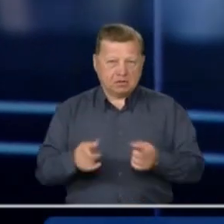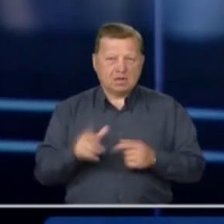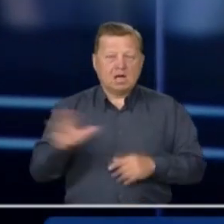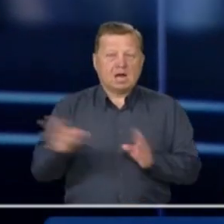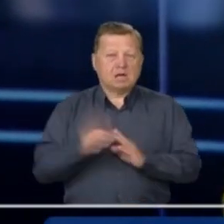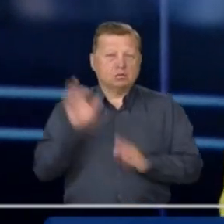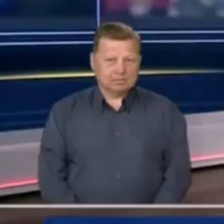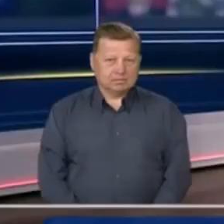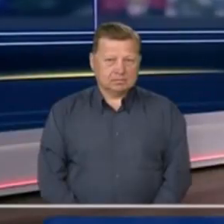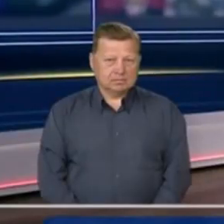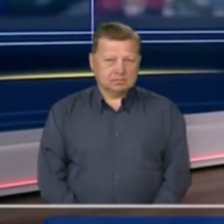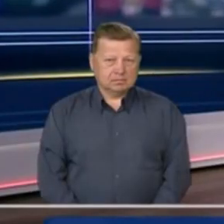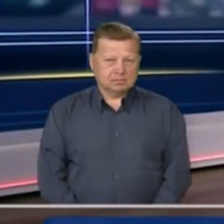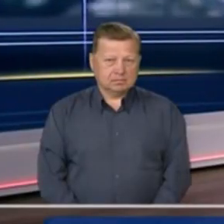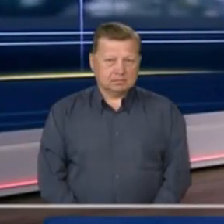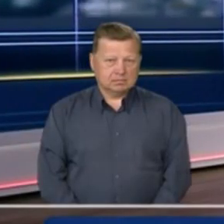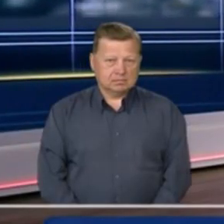Alą.